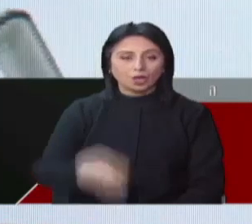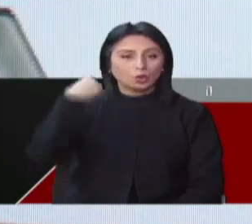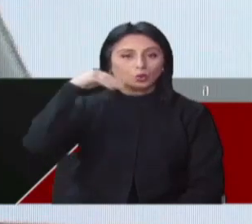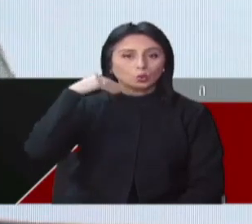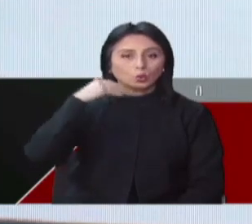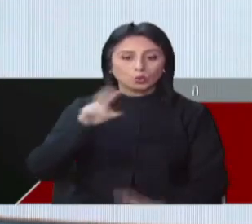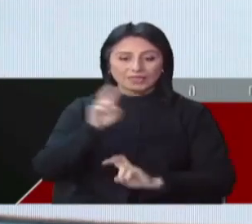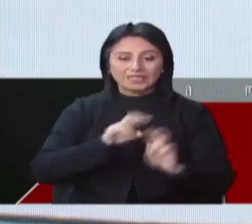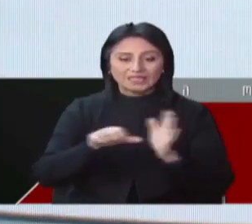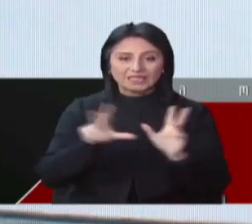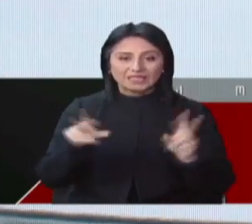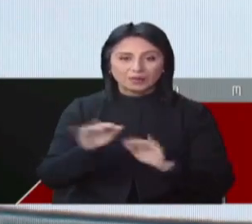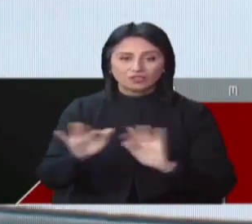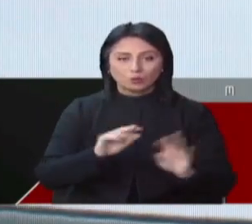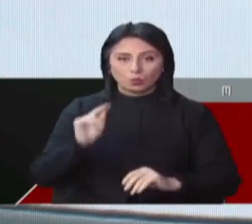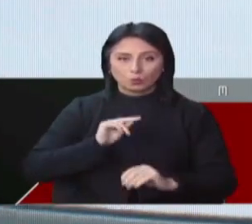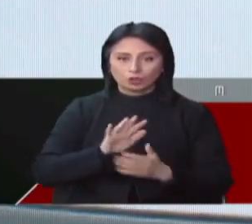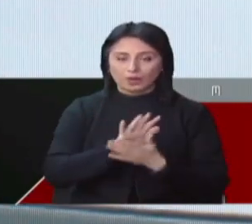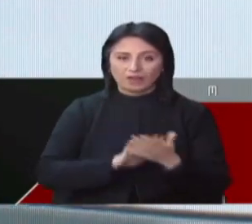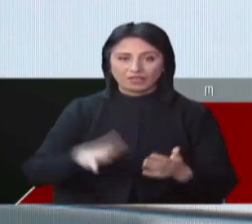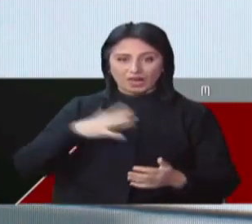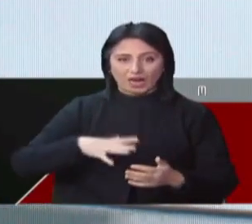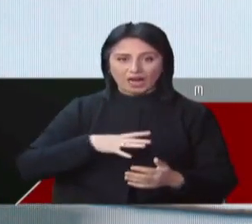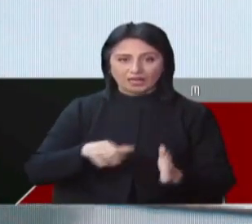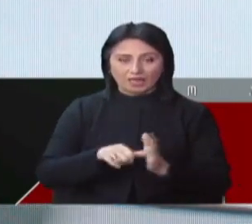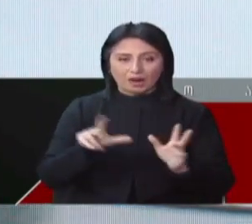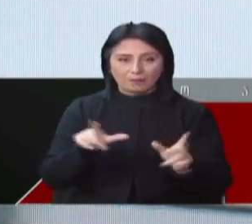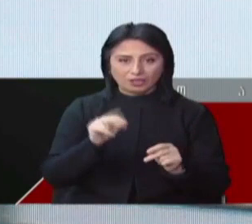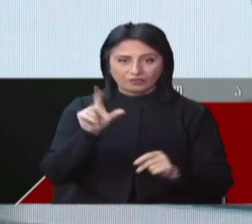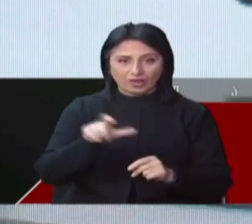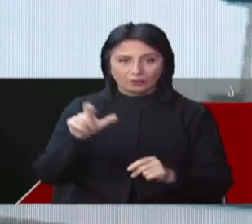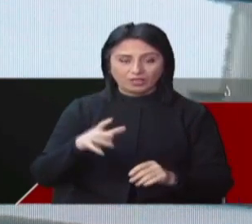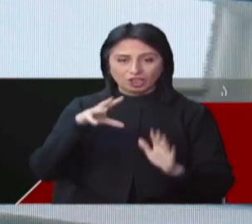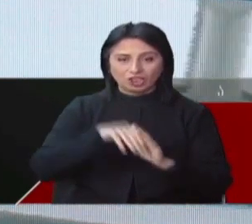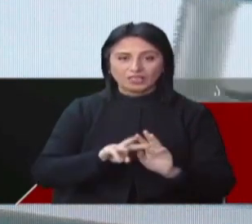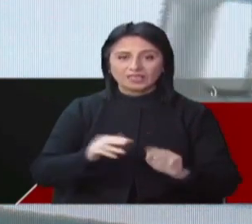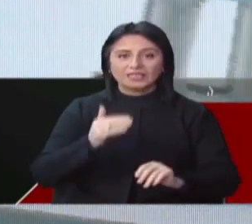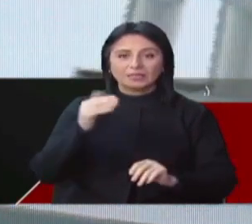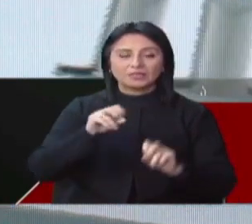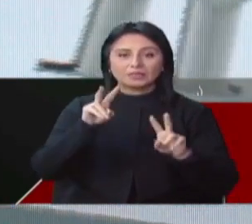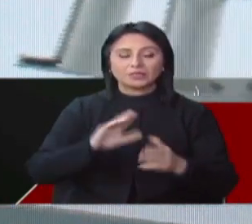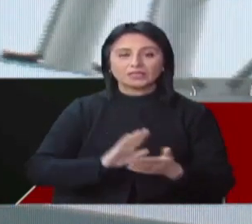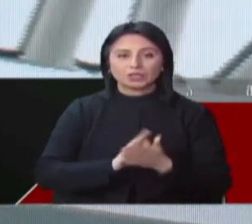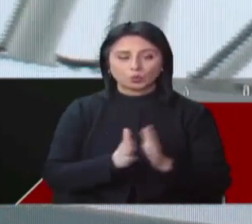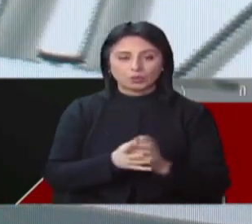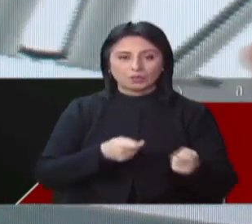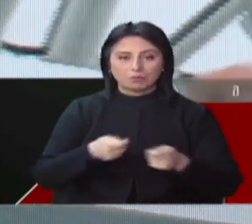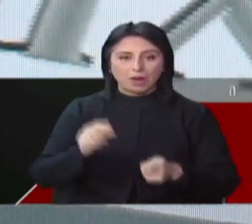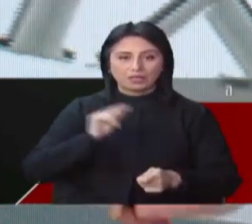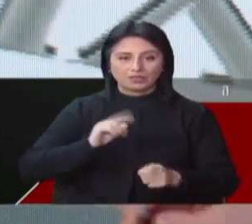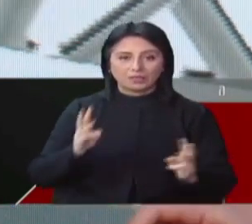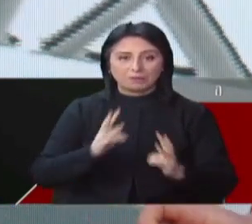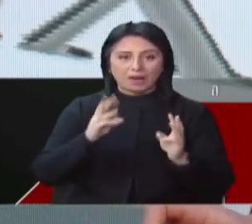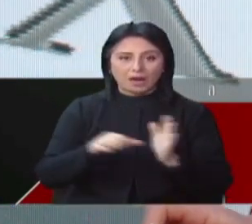Turkeci, სამძებრო სამაშველო ოპერაციაში მუშაობას აგრძელებენ ქართველი მაშველებით. საქართველოს შინაგან საქმეთა სამინისტროს საგანგებო სიტუაციების მართვის სამსახურის